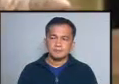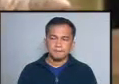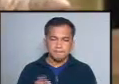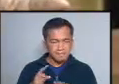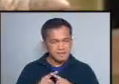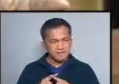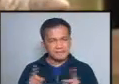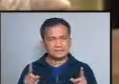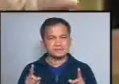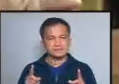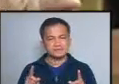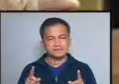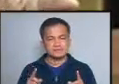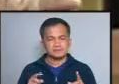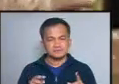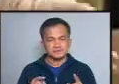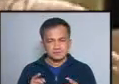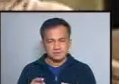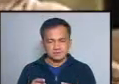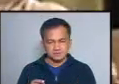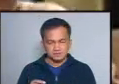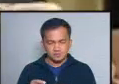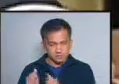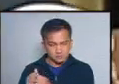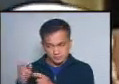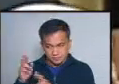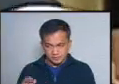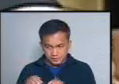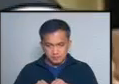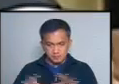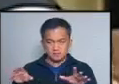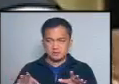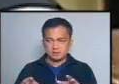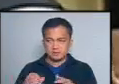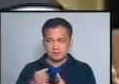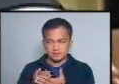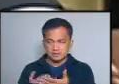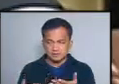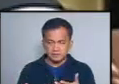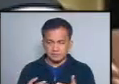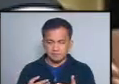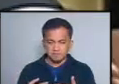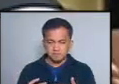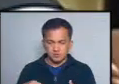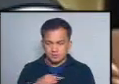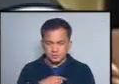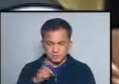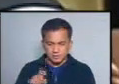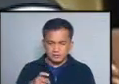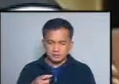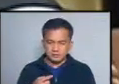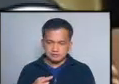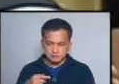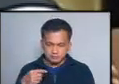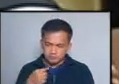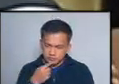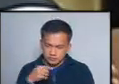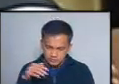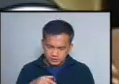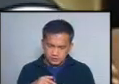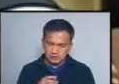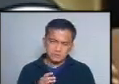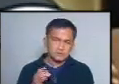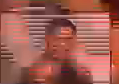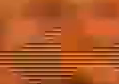But with respect to implementation, it's something we should seriously study very carefully.